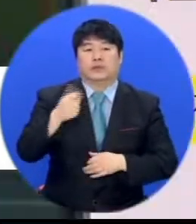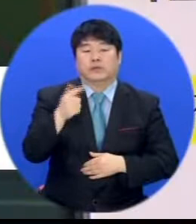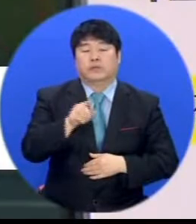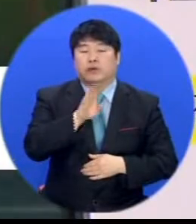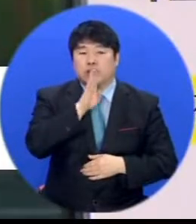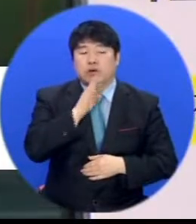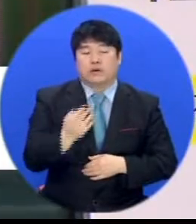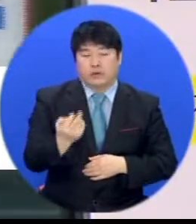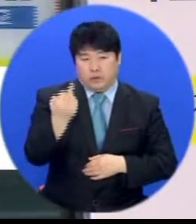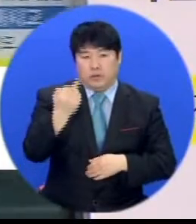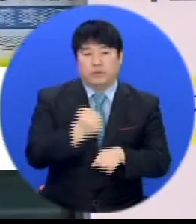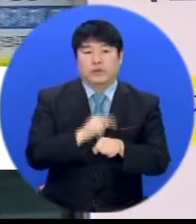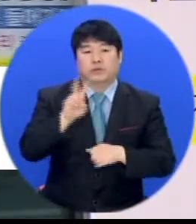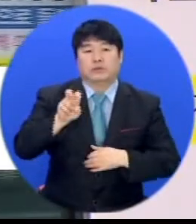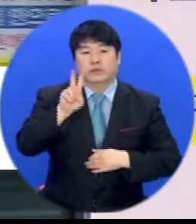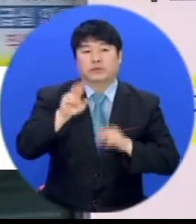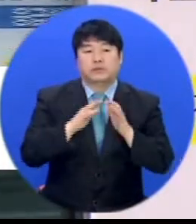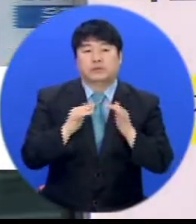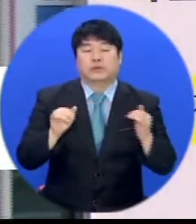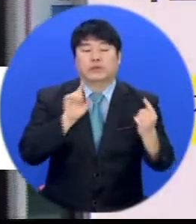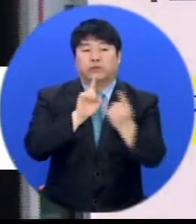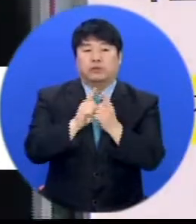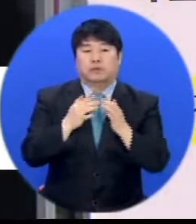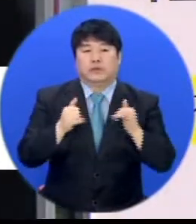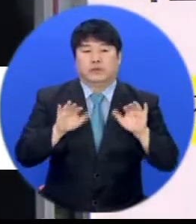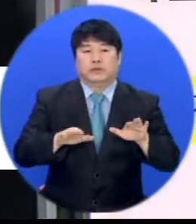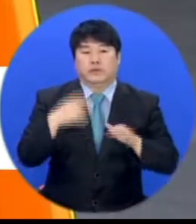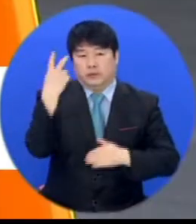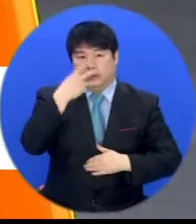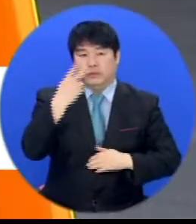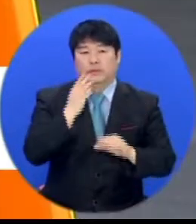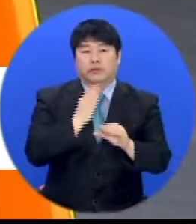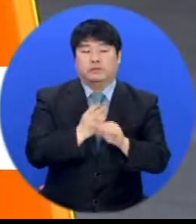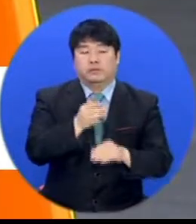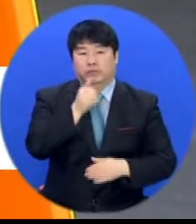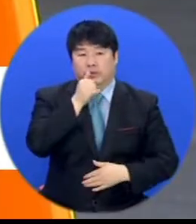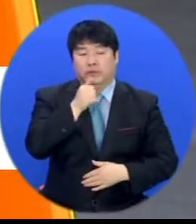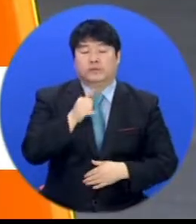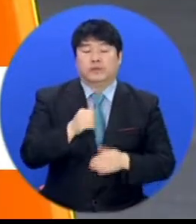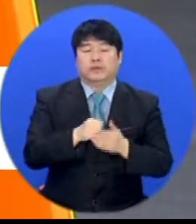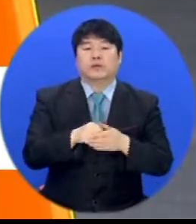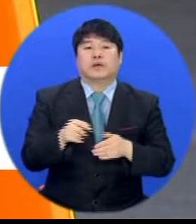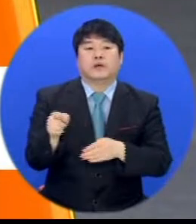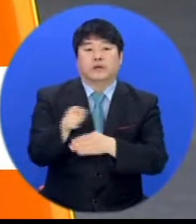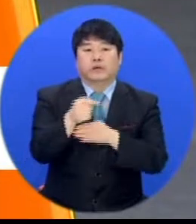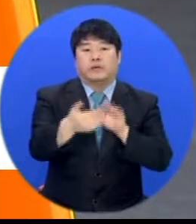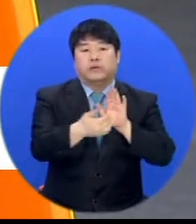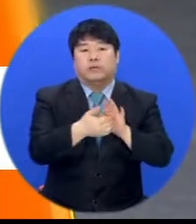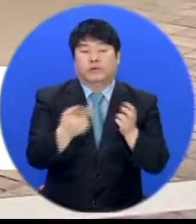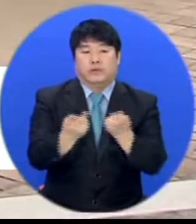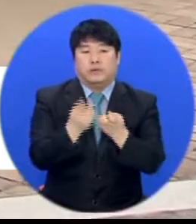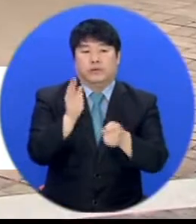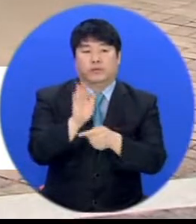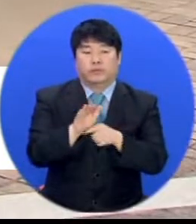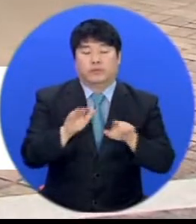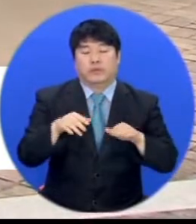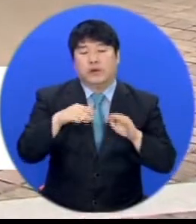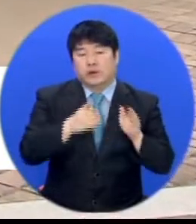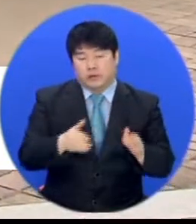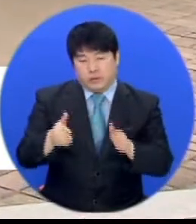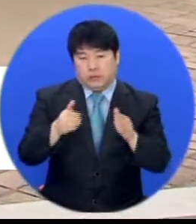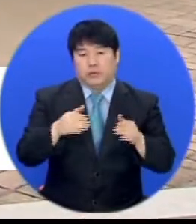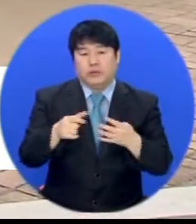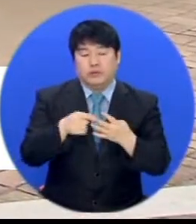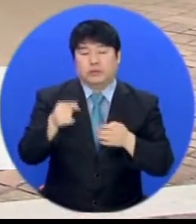오빠인 22번째 확진자의 접촉자는 현재 파악 중입니다. 방역대책본부는 도내 선별진료소에서